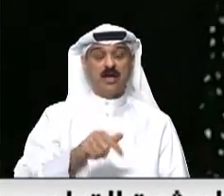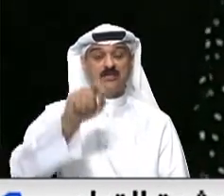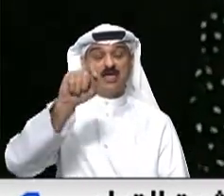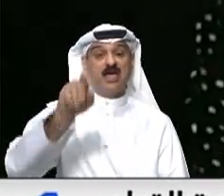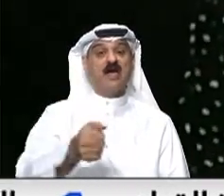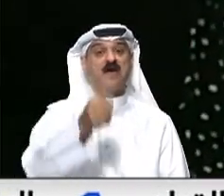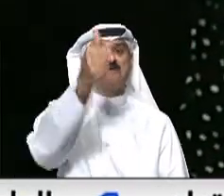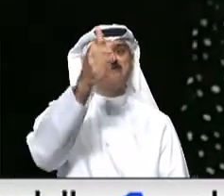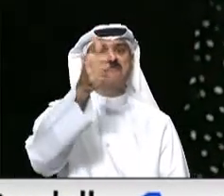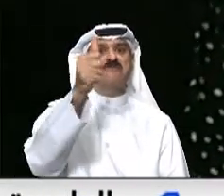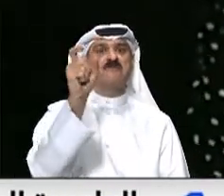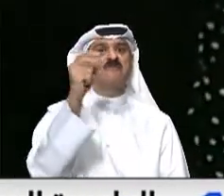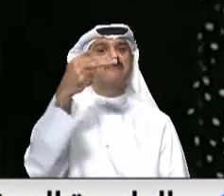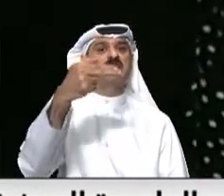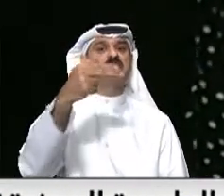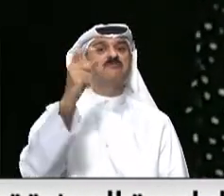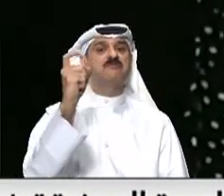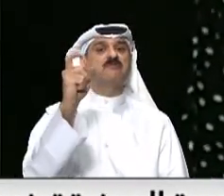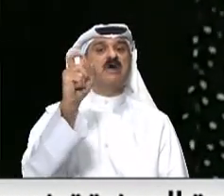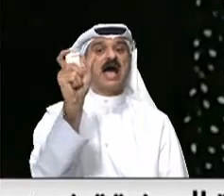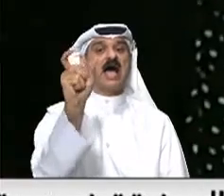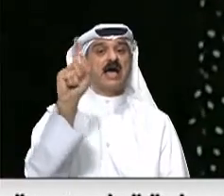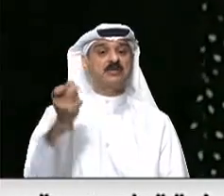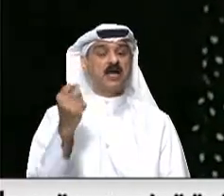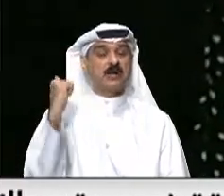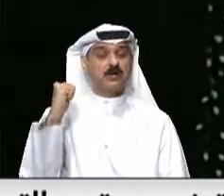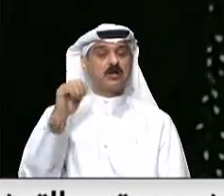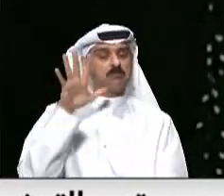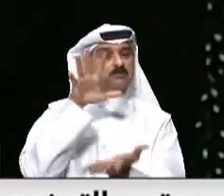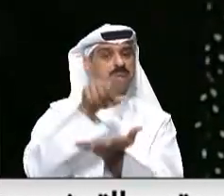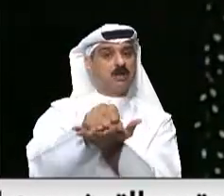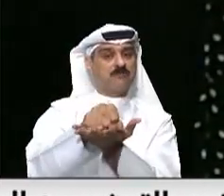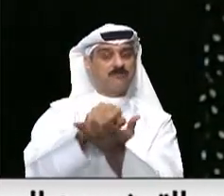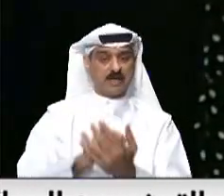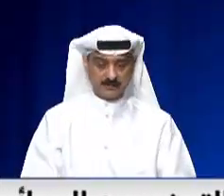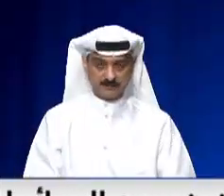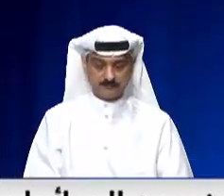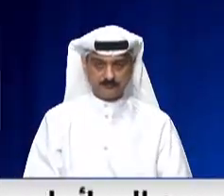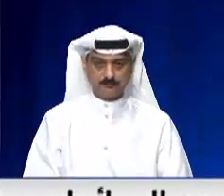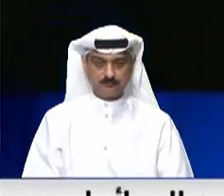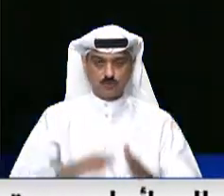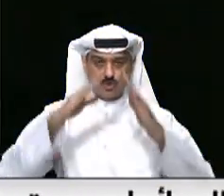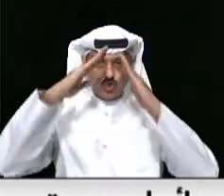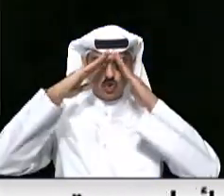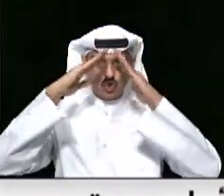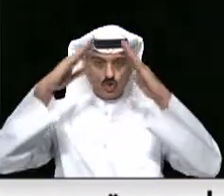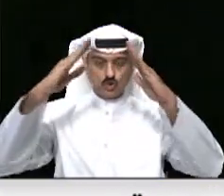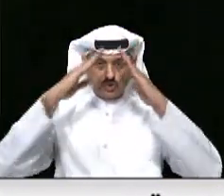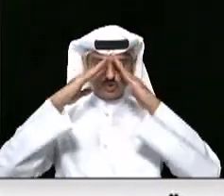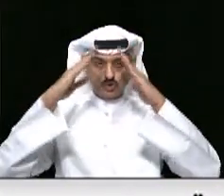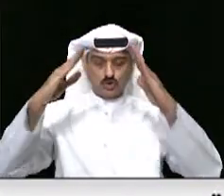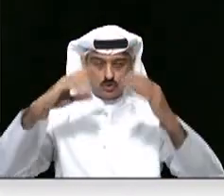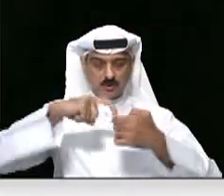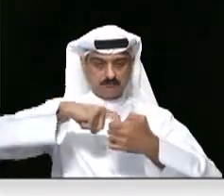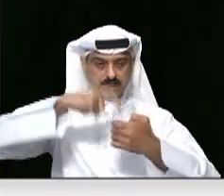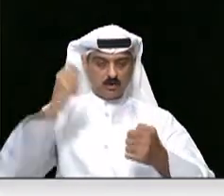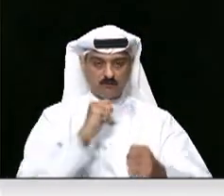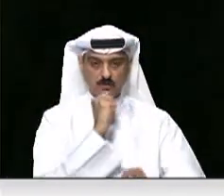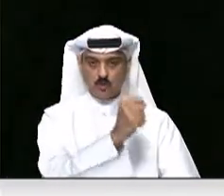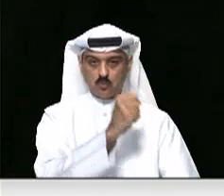وبالتالي هي متواجدة هناك في منطقة باخموت القوات الروسية. واضح، شكرا جزيلا ثريا الفرة، مراسل تلفزيون